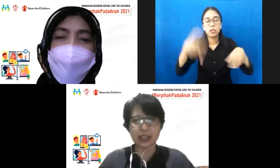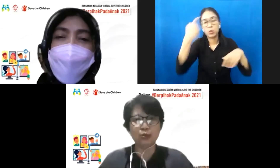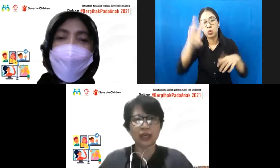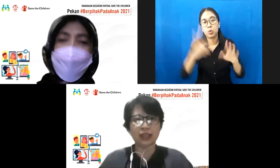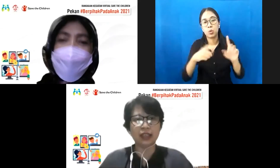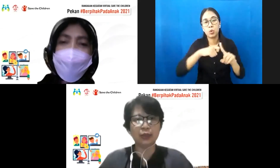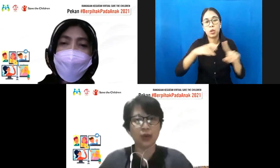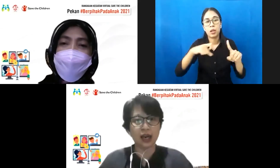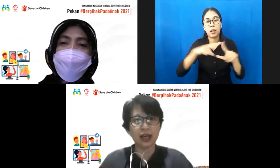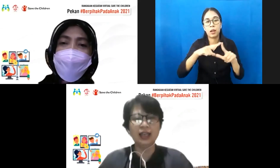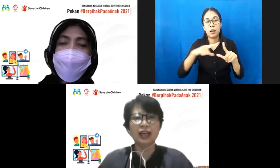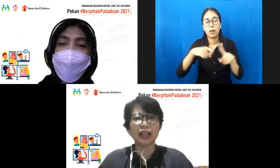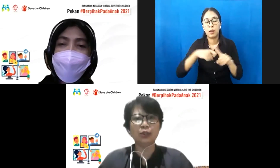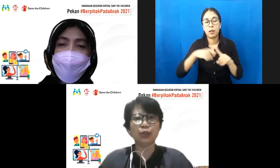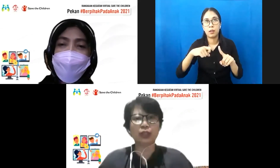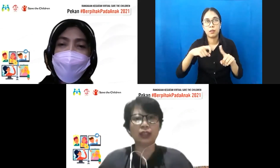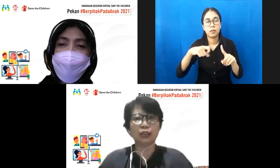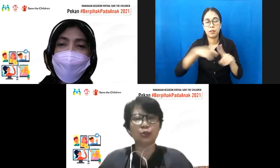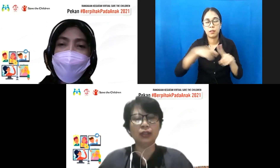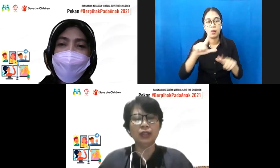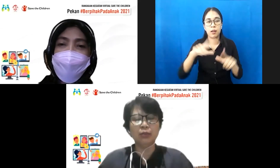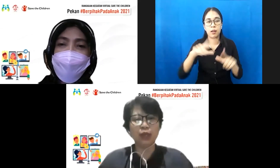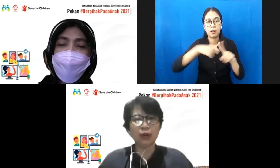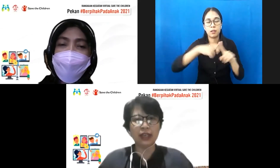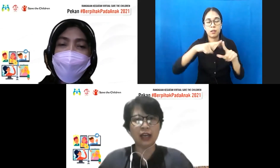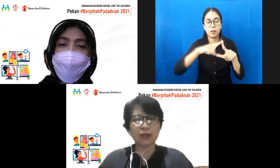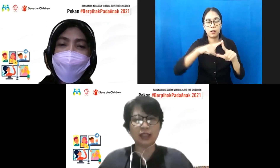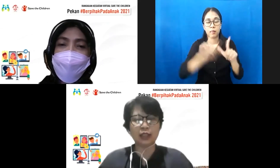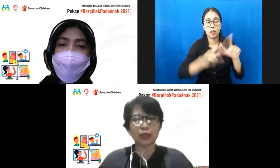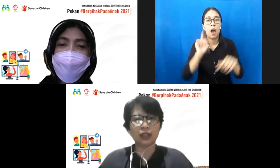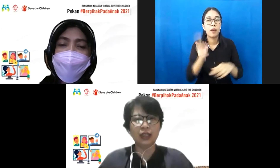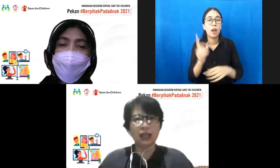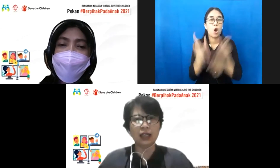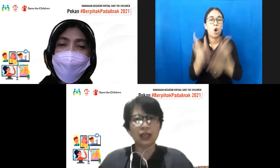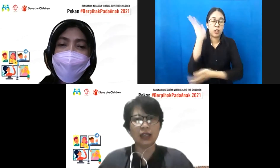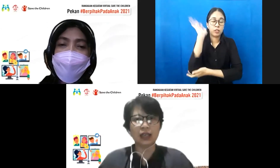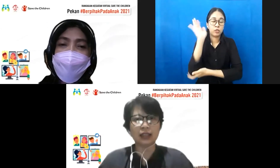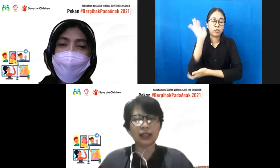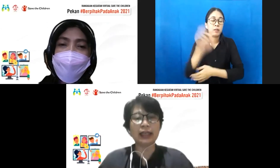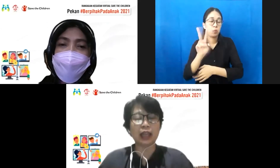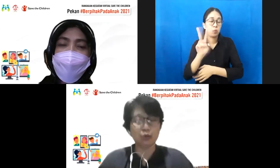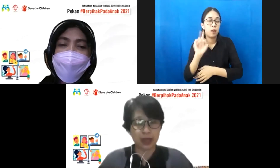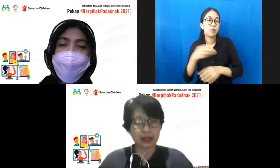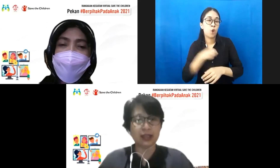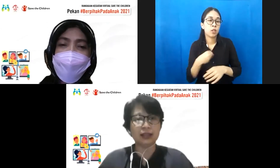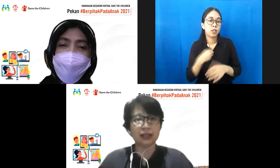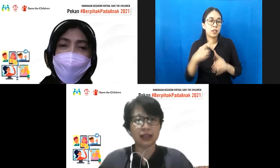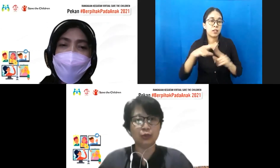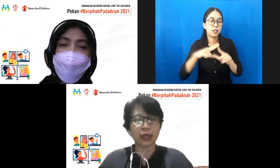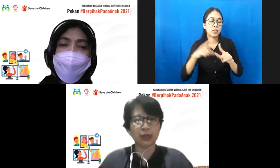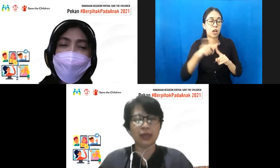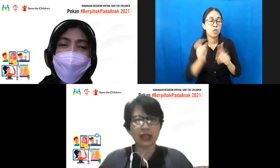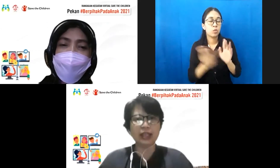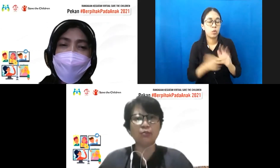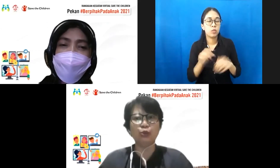ada narasumber kedua, yaitu Dr. Tatun. Beliau adalah fasilitator tingkat kabupaten